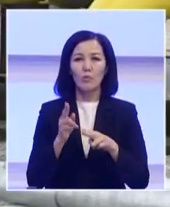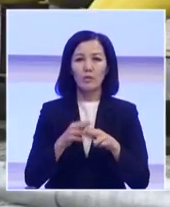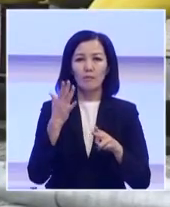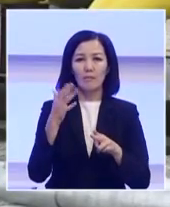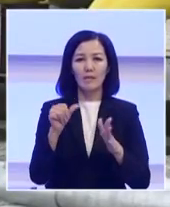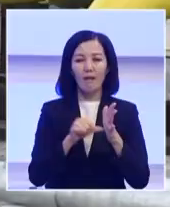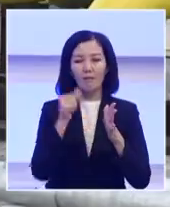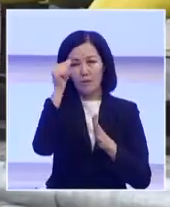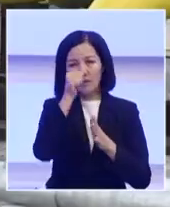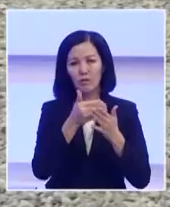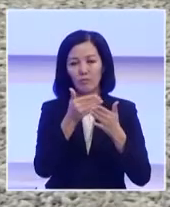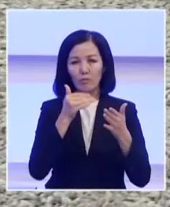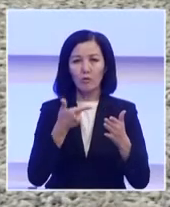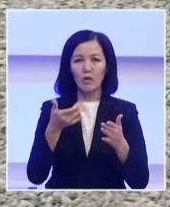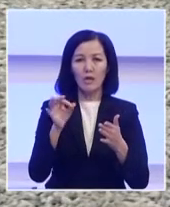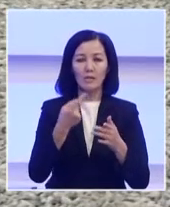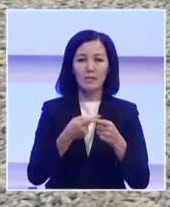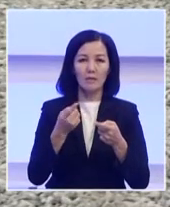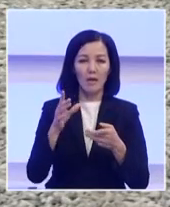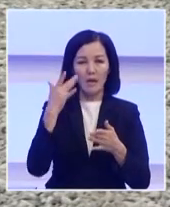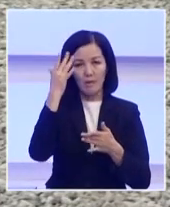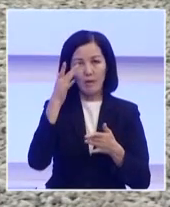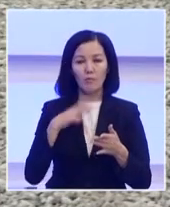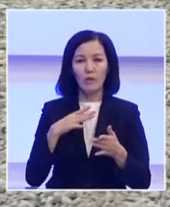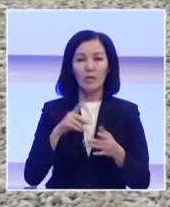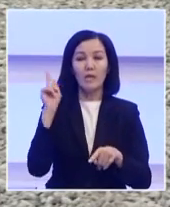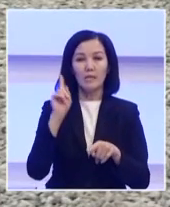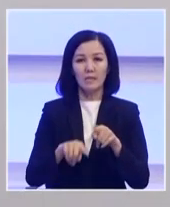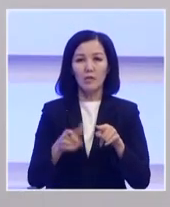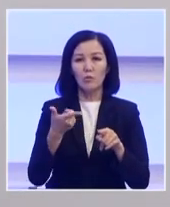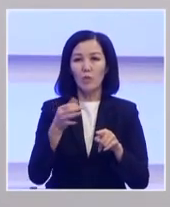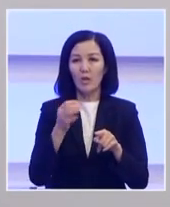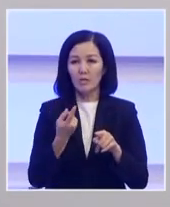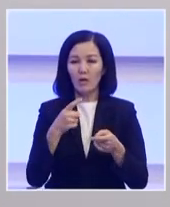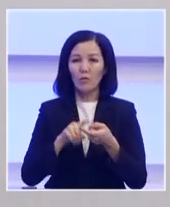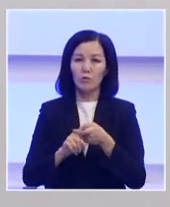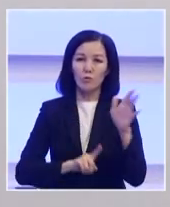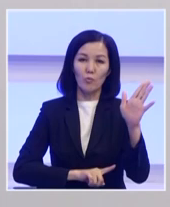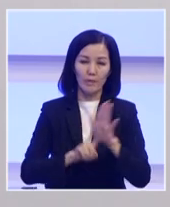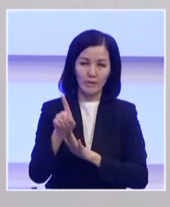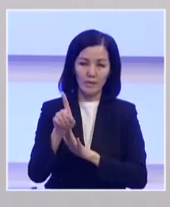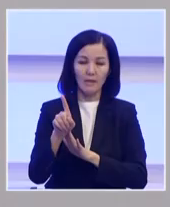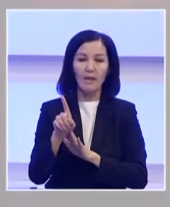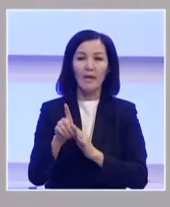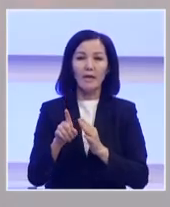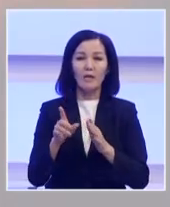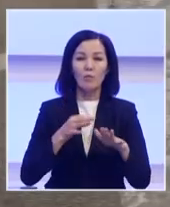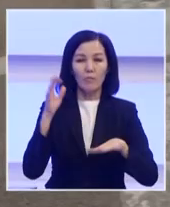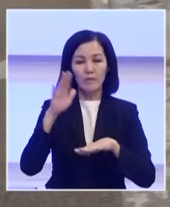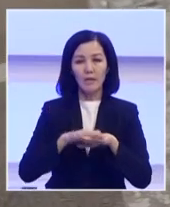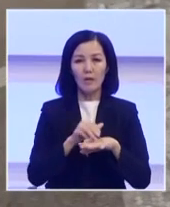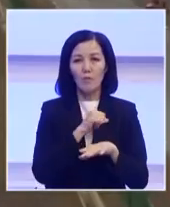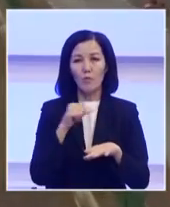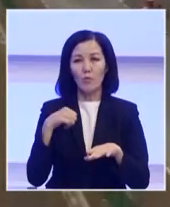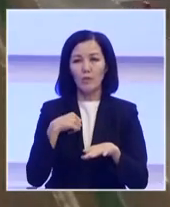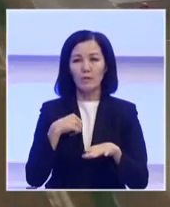жыл бұрын көгілдір отын жетісулықтарға арман еді. Көп ұзамай халық көмір тасып, от жағу машақатынан құтылды. Амандық Баталов өзі